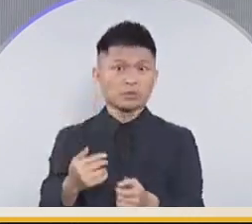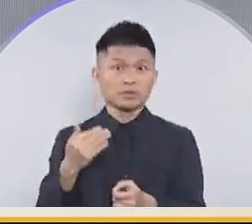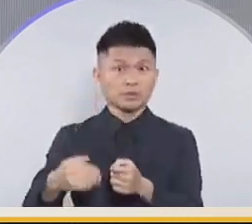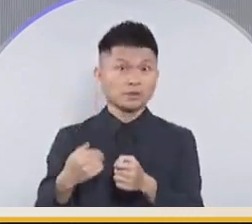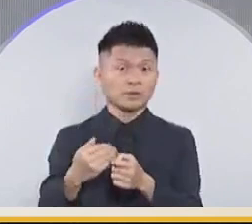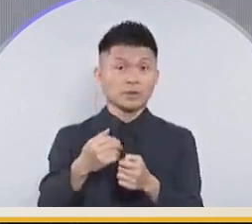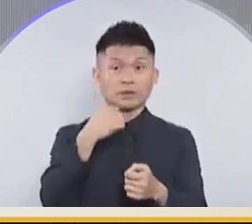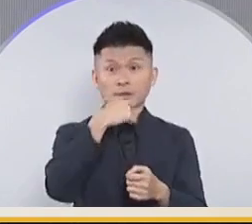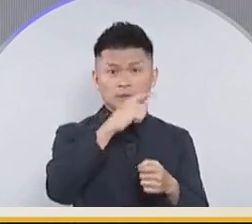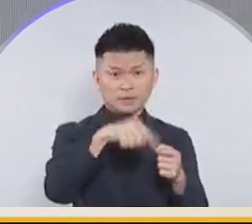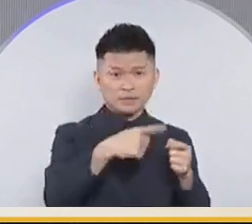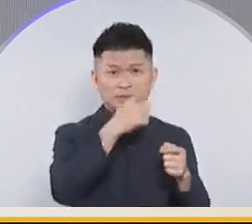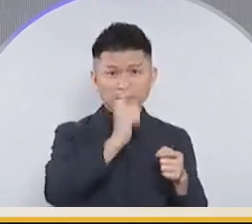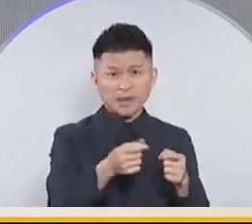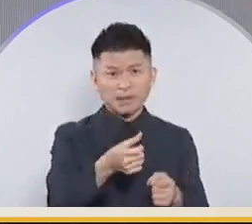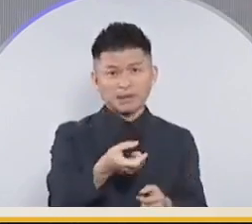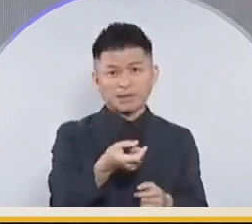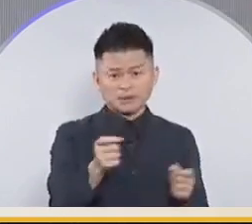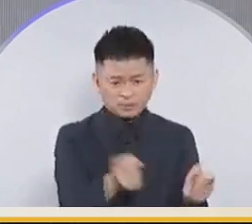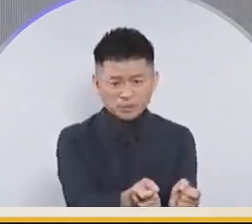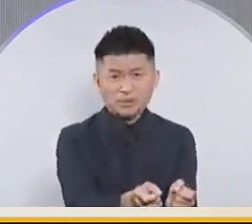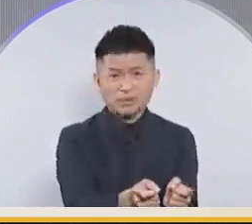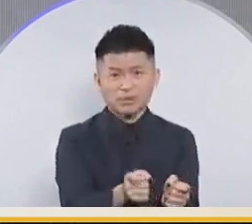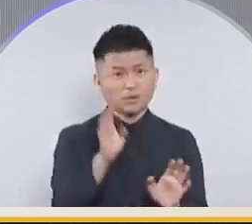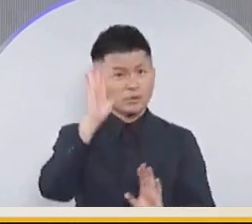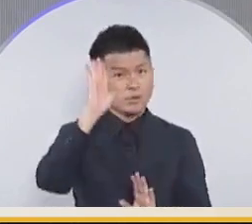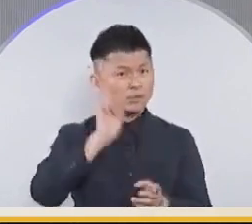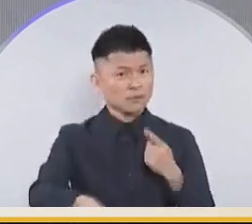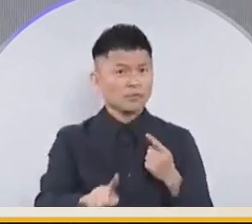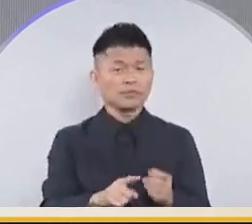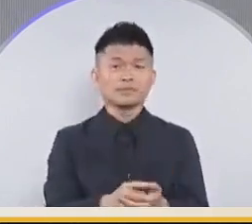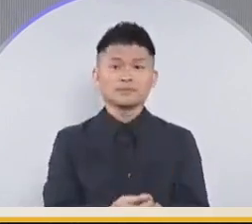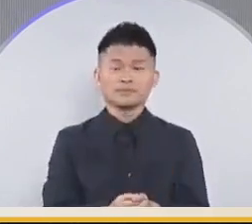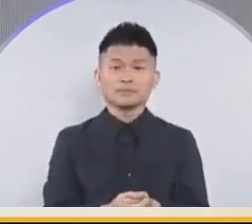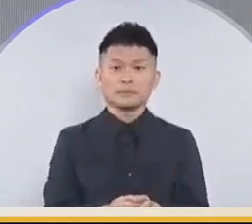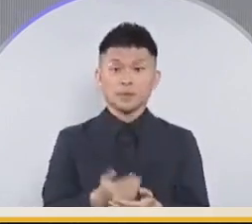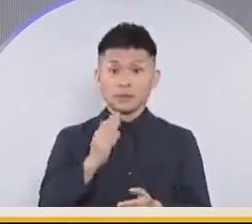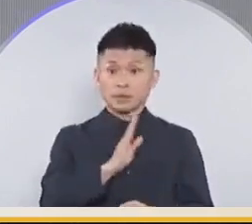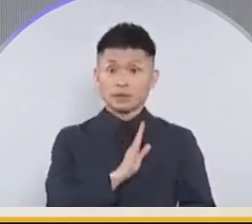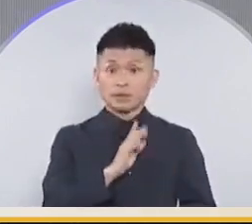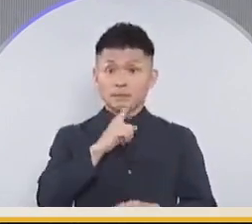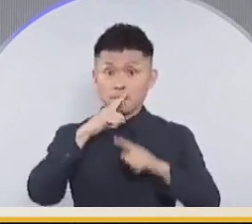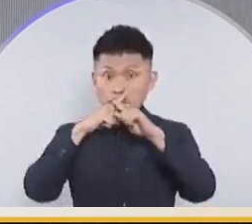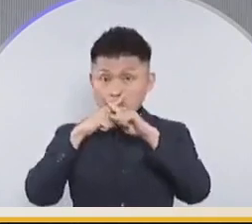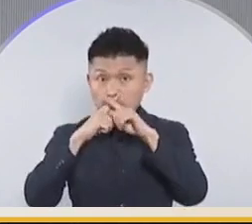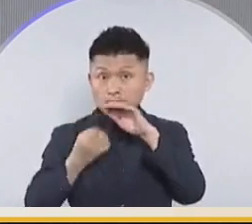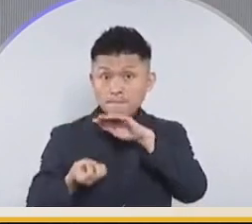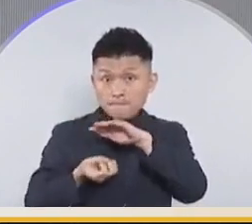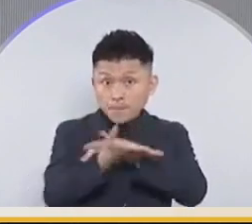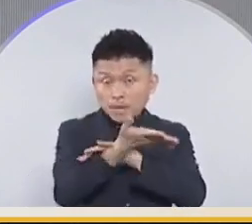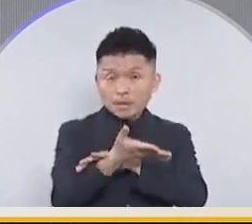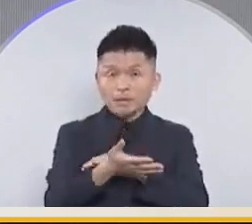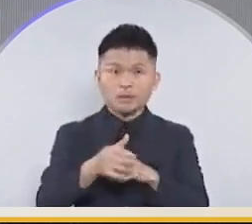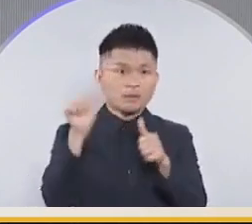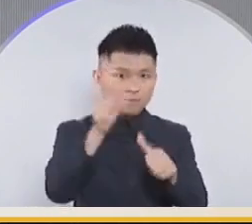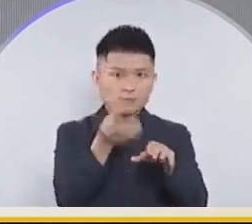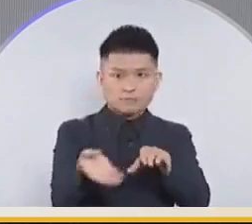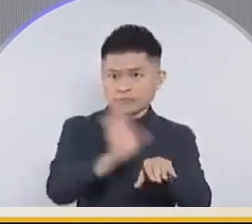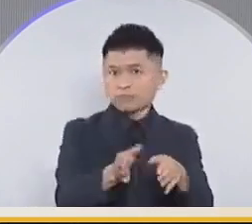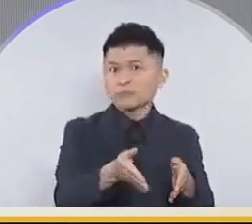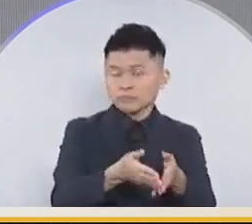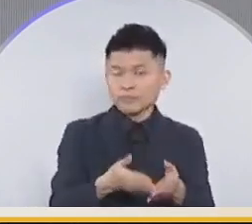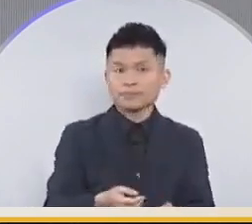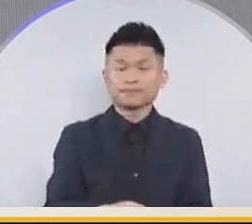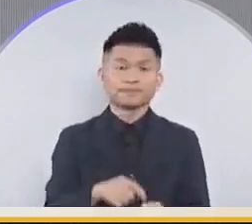哪一门子的法律啊？所以第一点一定要加重泄露国家机密罪的刑罚，这一定要先有。第二